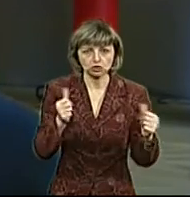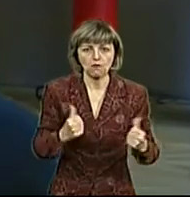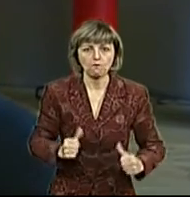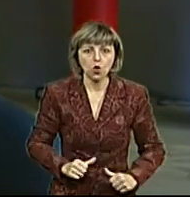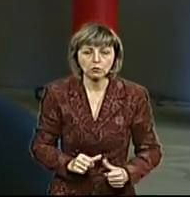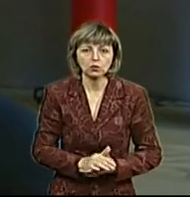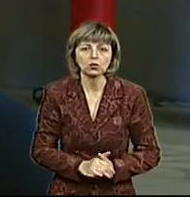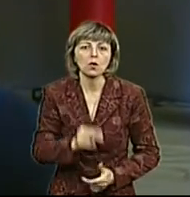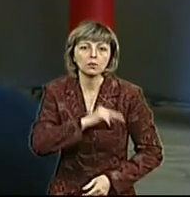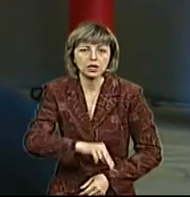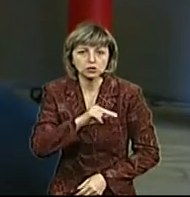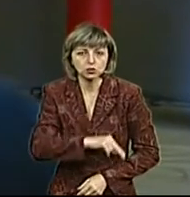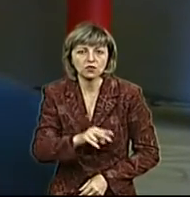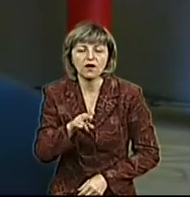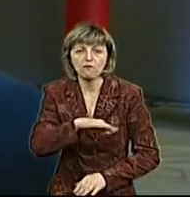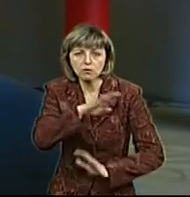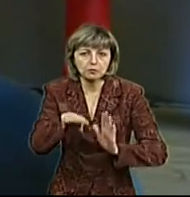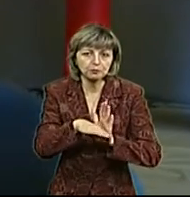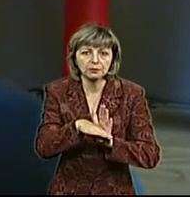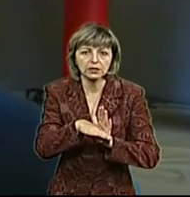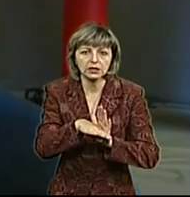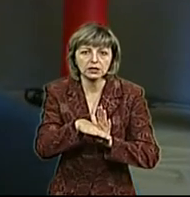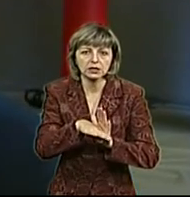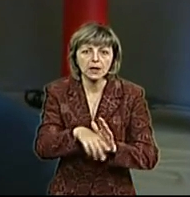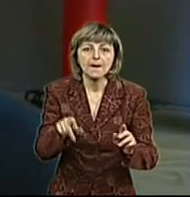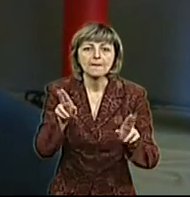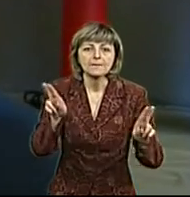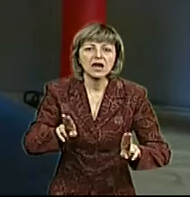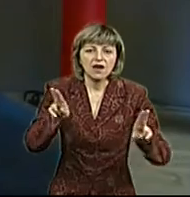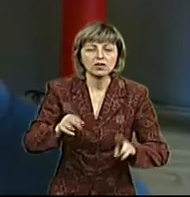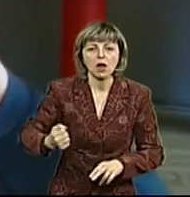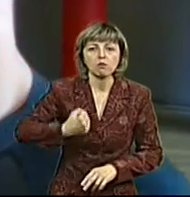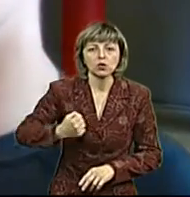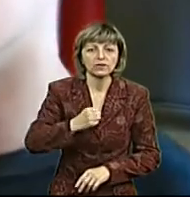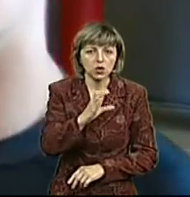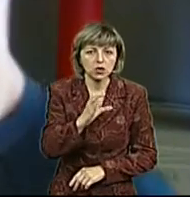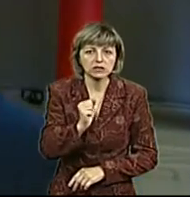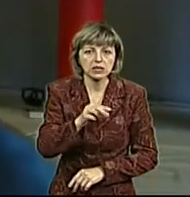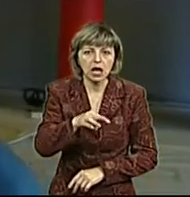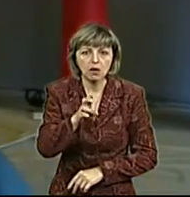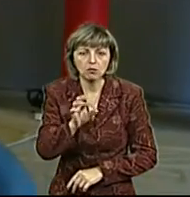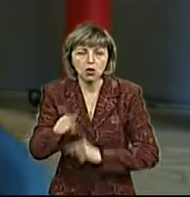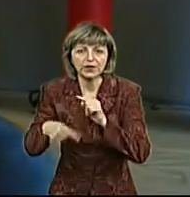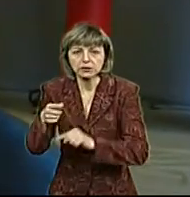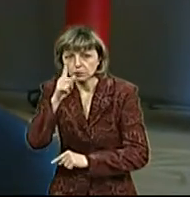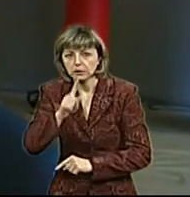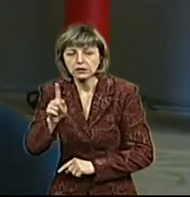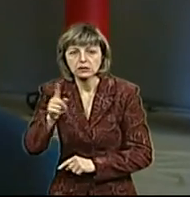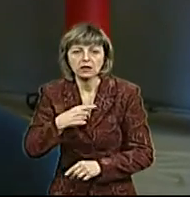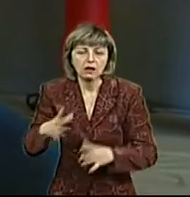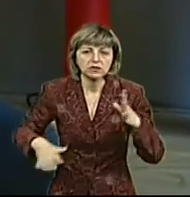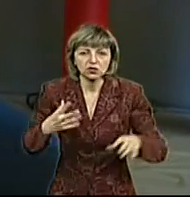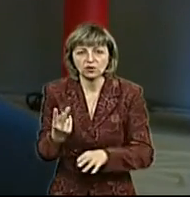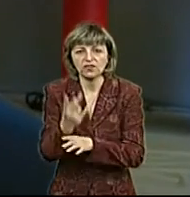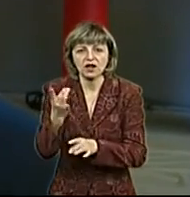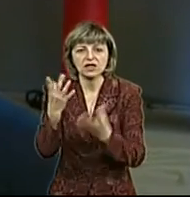ну, працював саме під правила бойового самбо. Наступний місяць я тренувався 2 тренування в день. Це